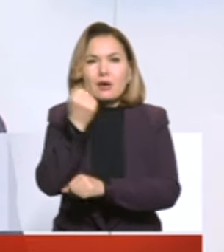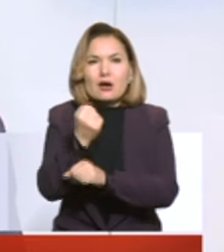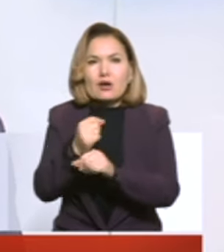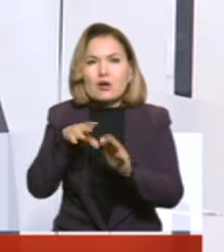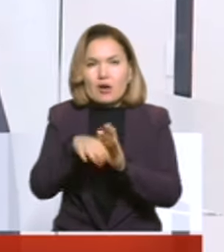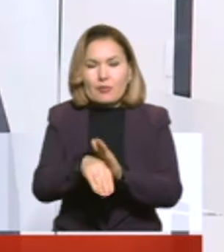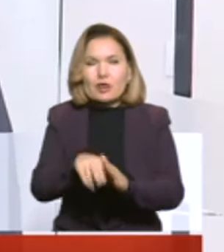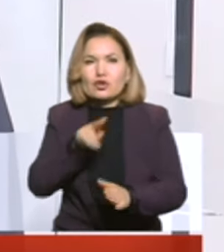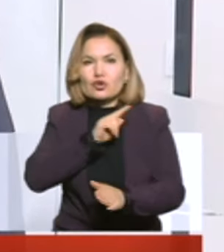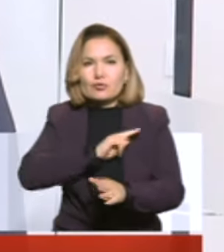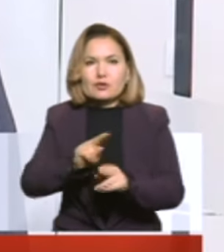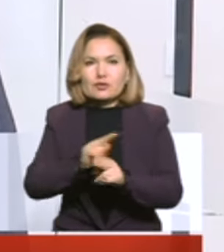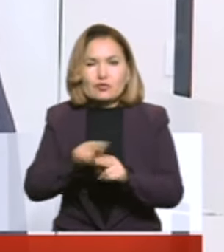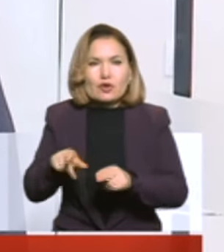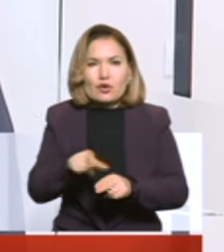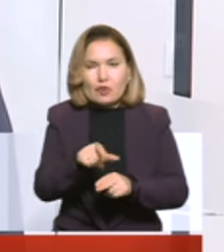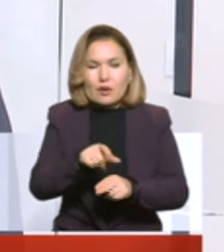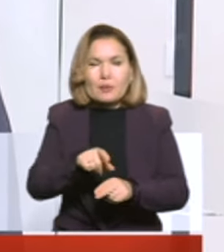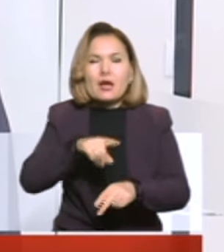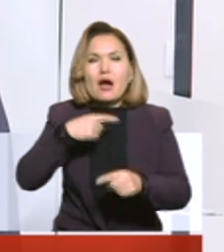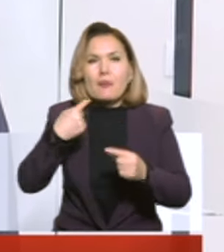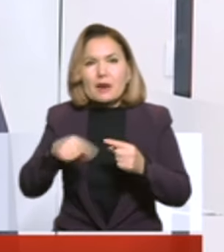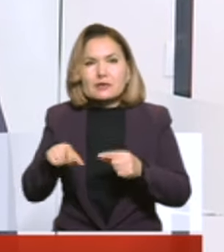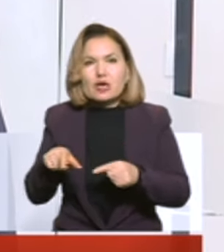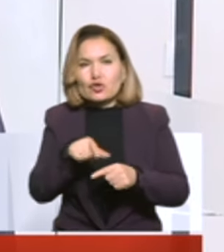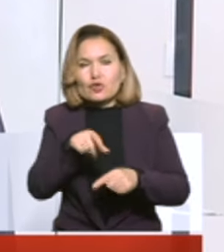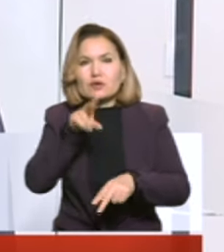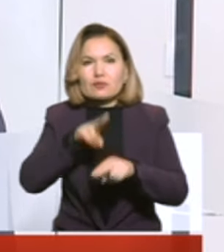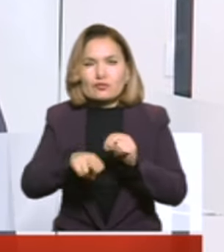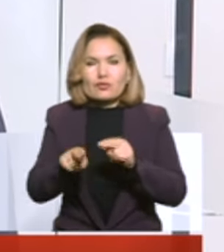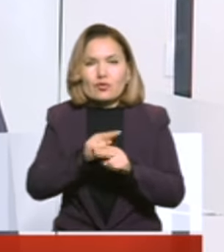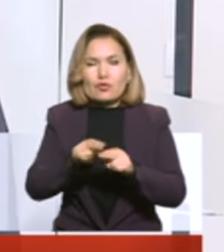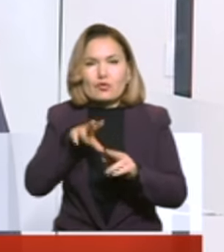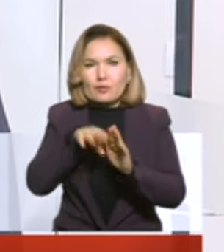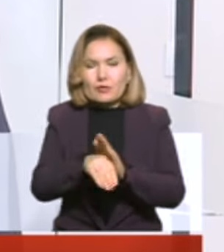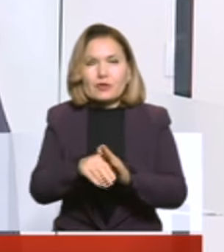салып жатыр. Ертең уже біз айналма жолды көлік қатынасына береміз.